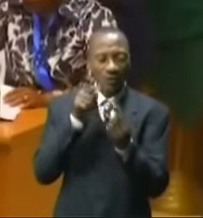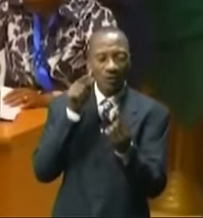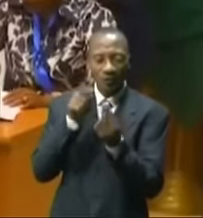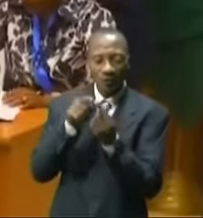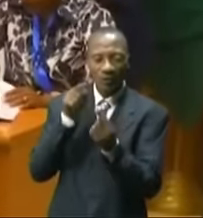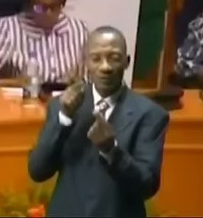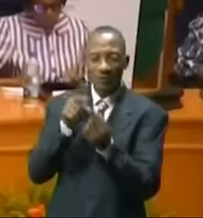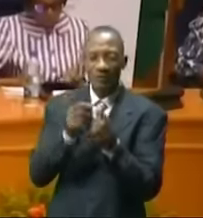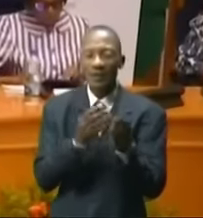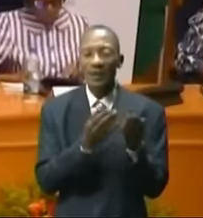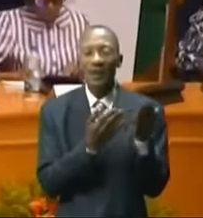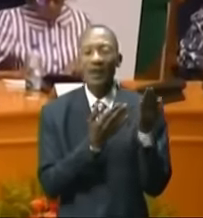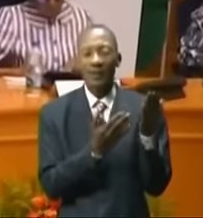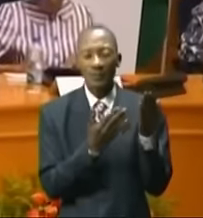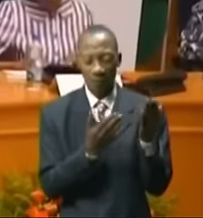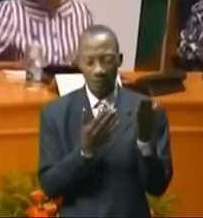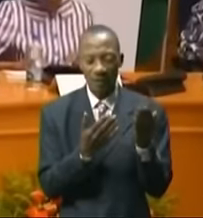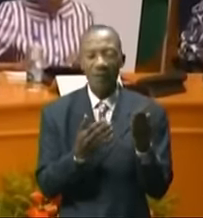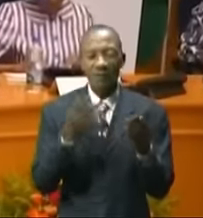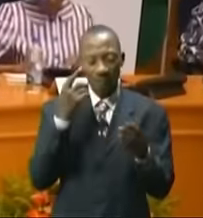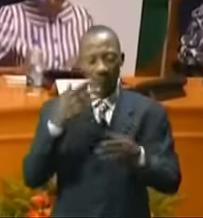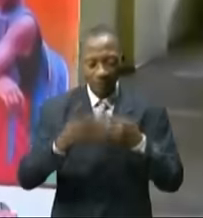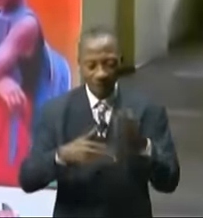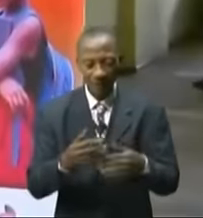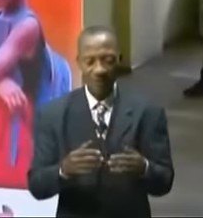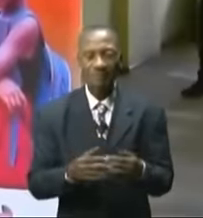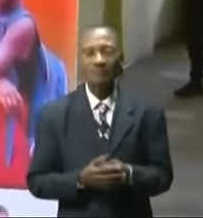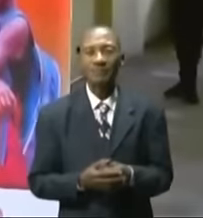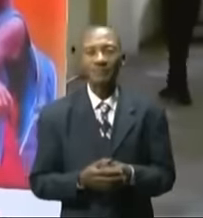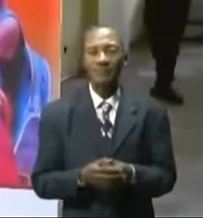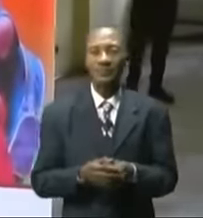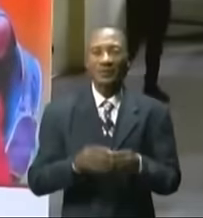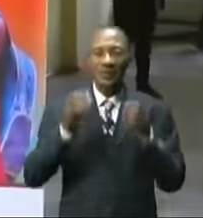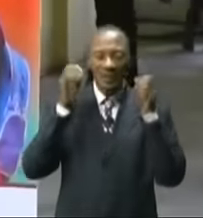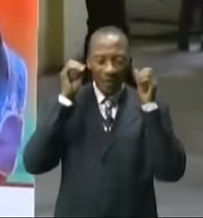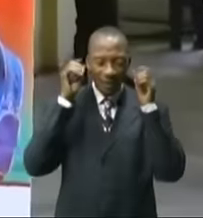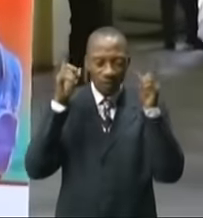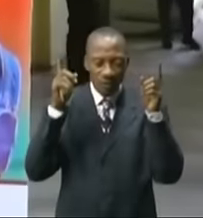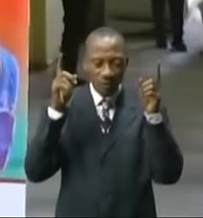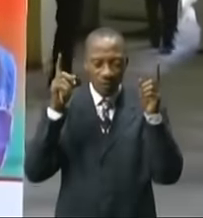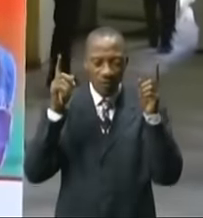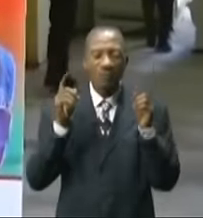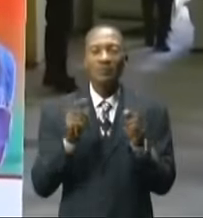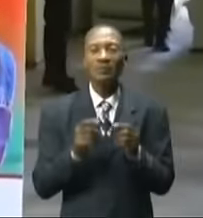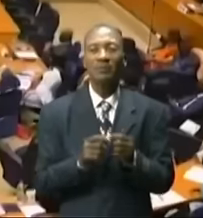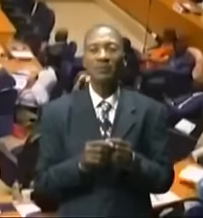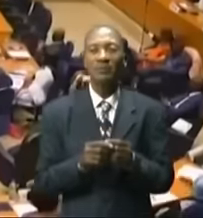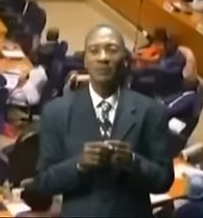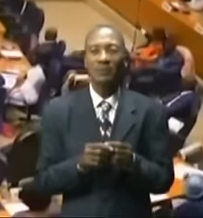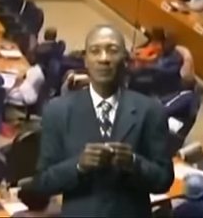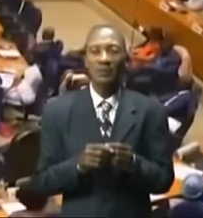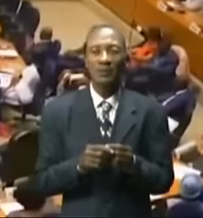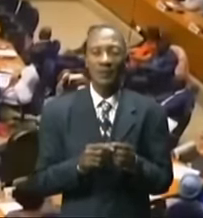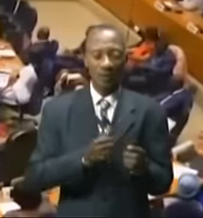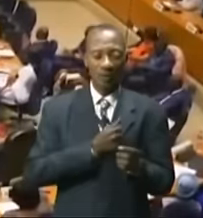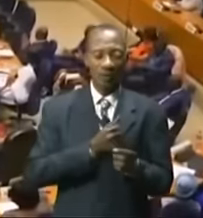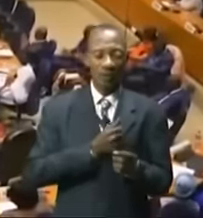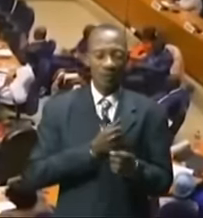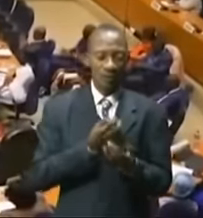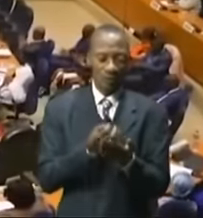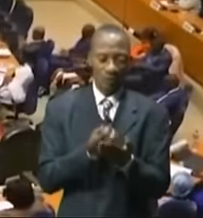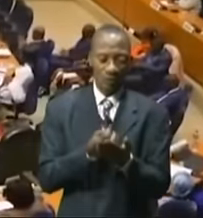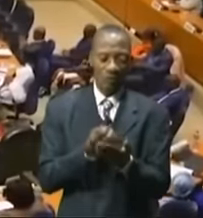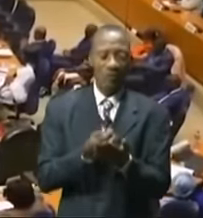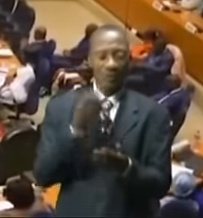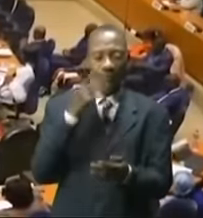par l'organisation. La santé, l'éducation, plus particulièrement celle de la jeune fille, l'autonomisation économique des femmes